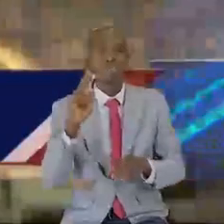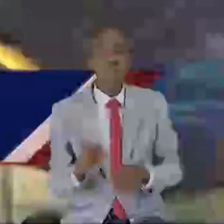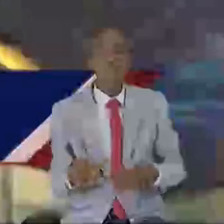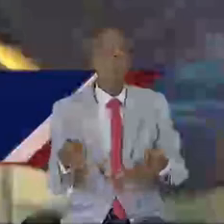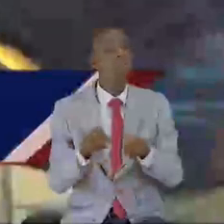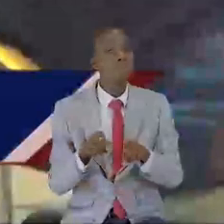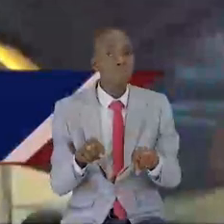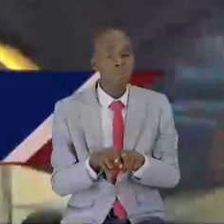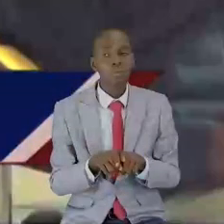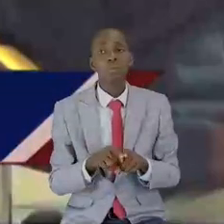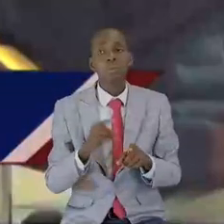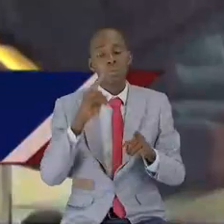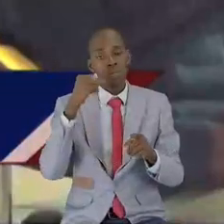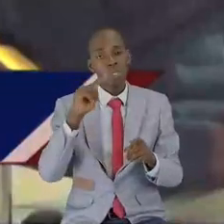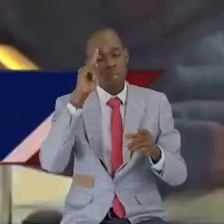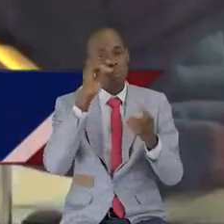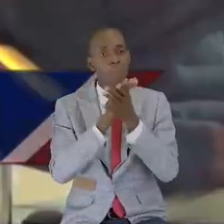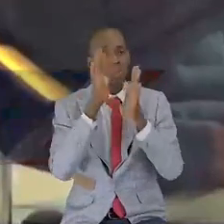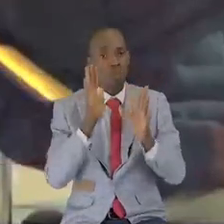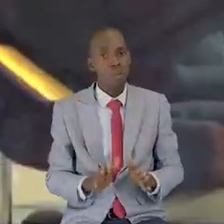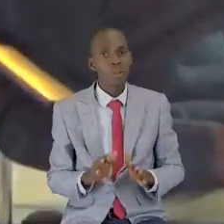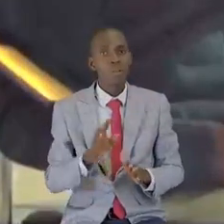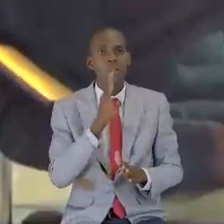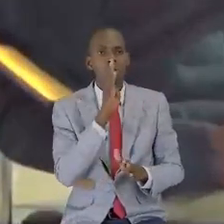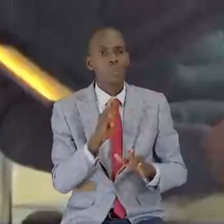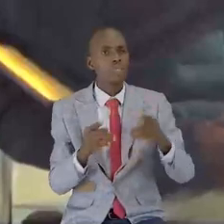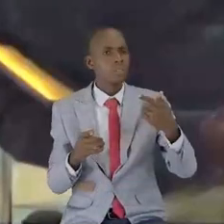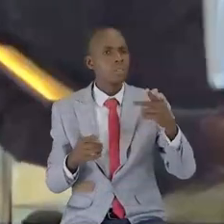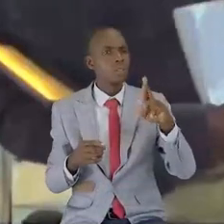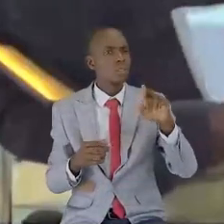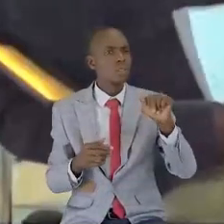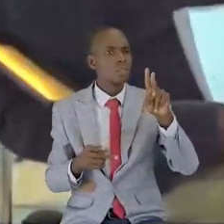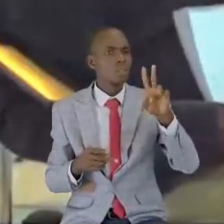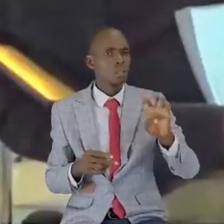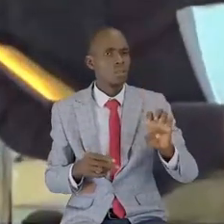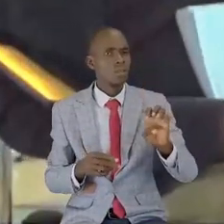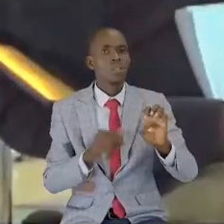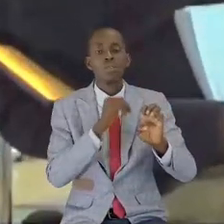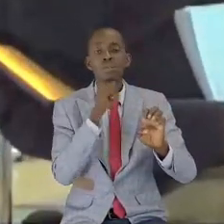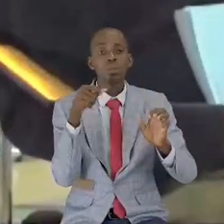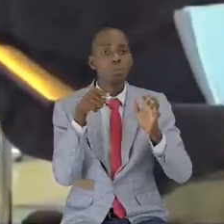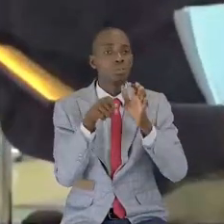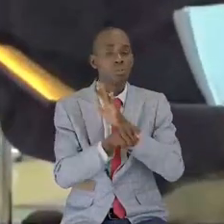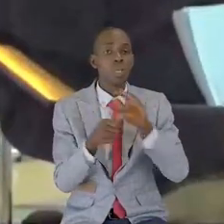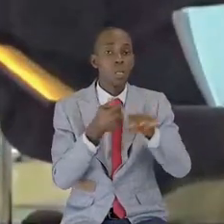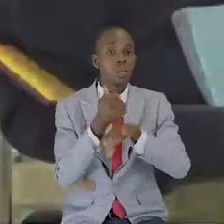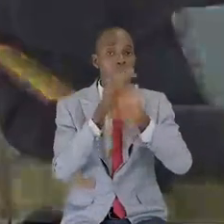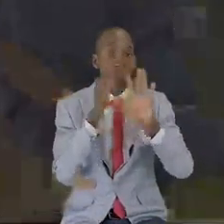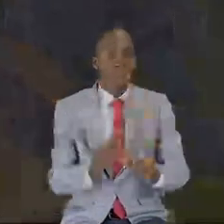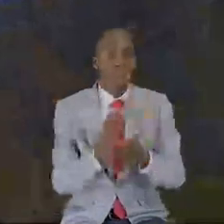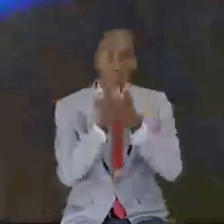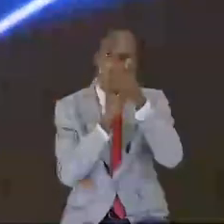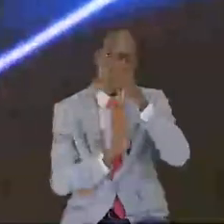les croyants, doivent être fidèles en toutes choses. Les croyants doivent être honnêtes,